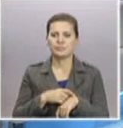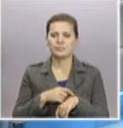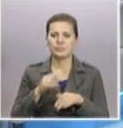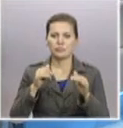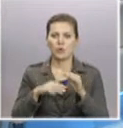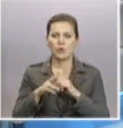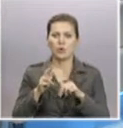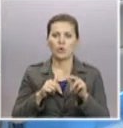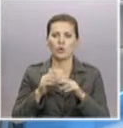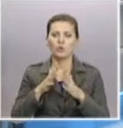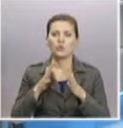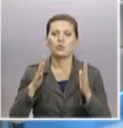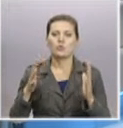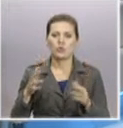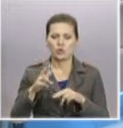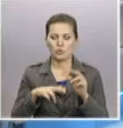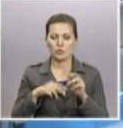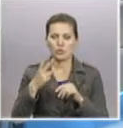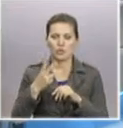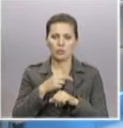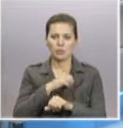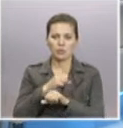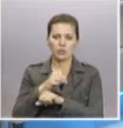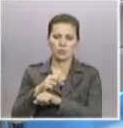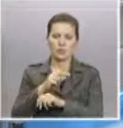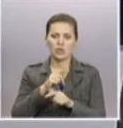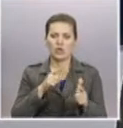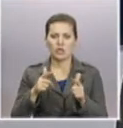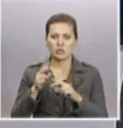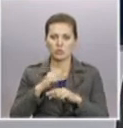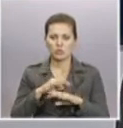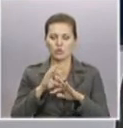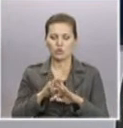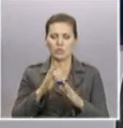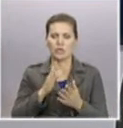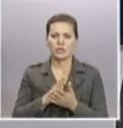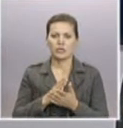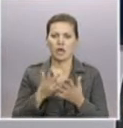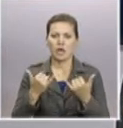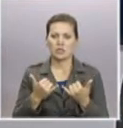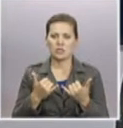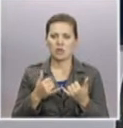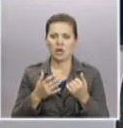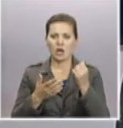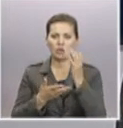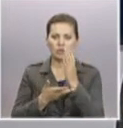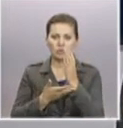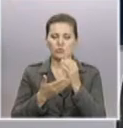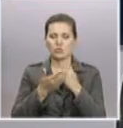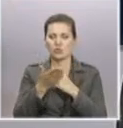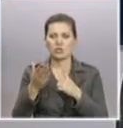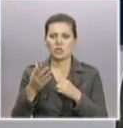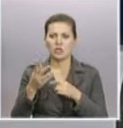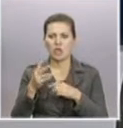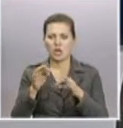метро құрылысы үлкен құрылыс, 2 бекетте де дайындық жұмыстары жүріп жатыр. Қазір ағаш кесу және сол жердегі